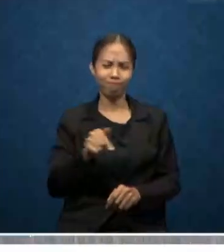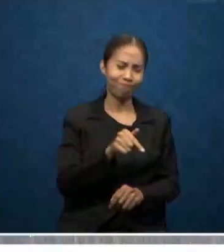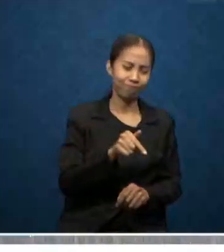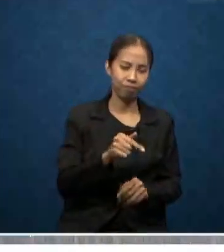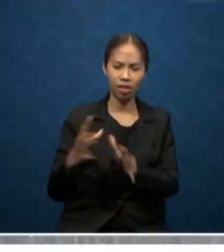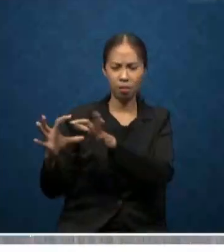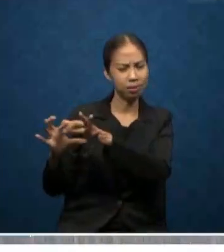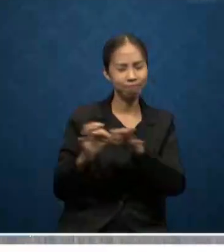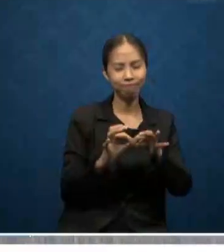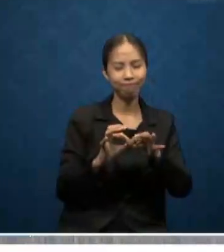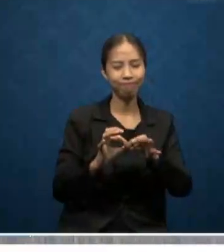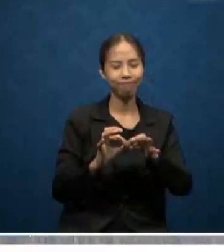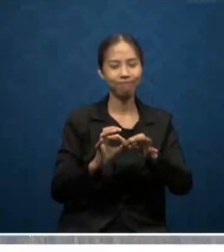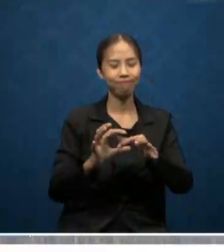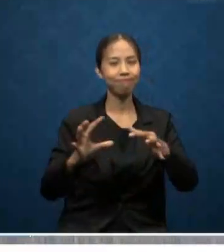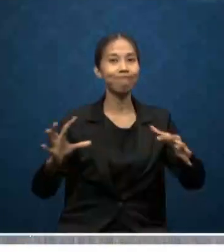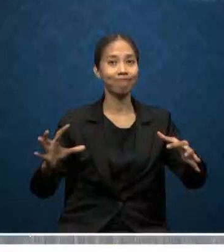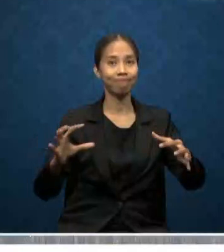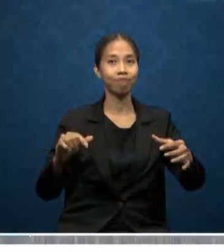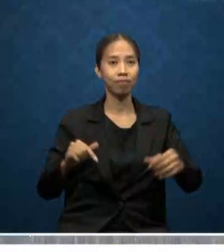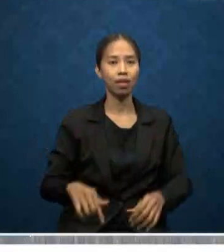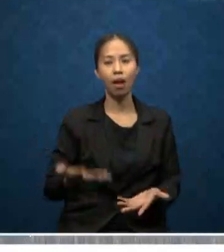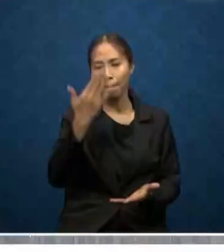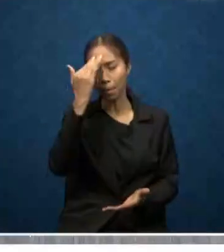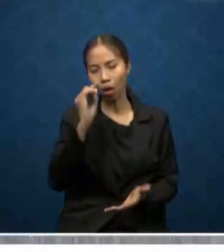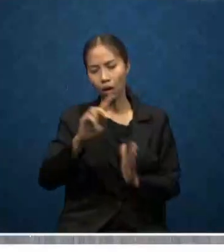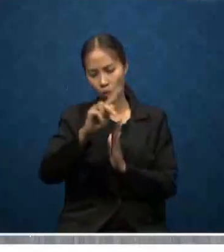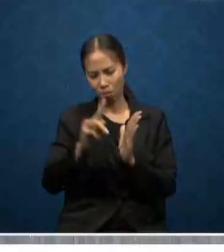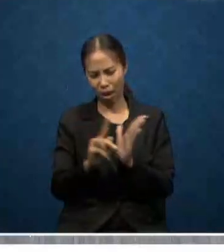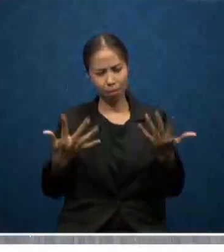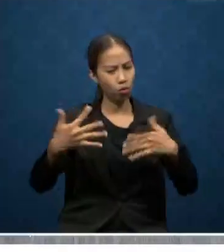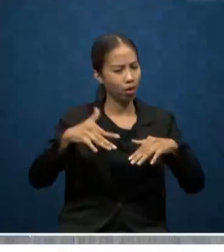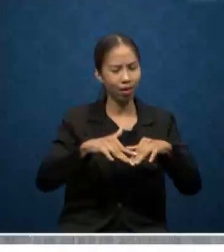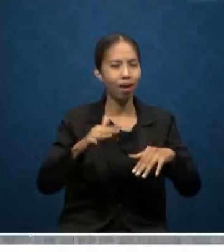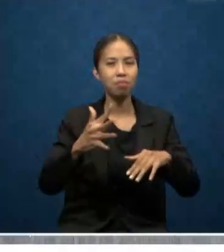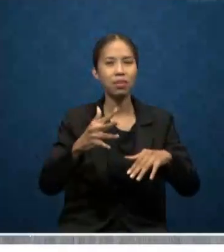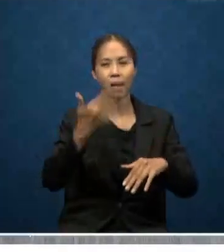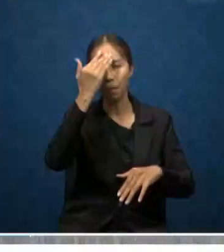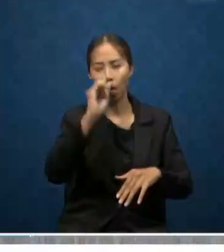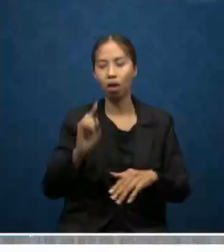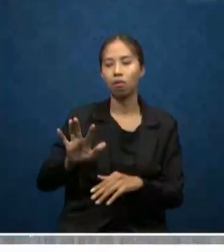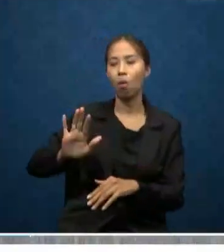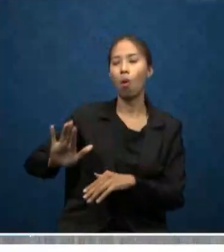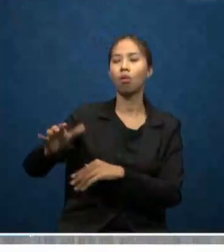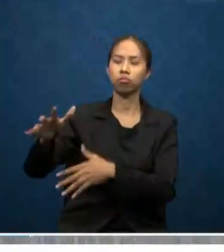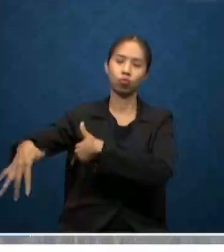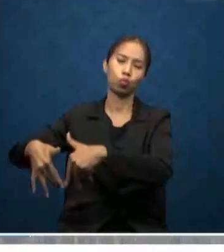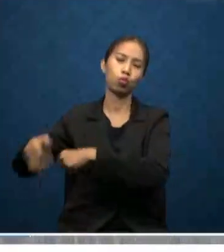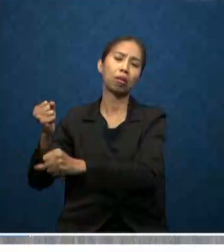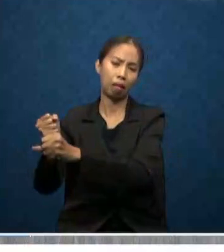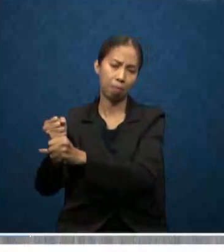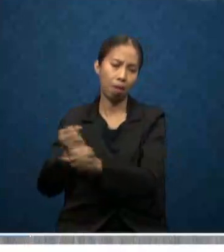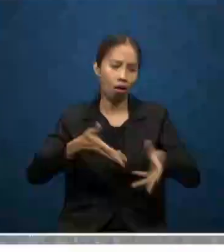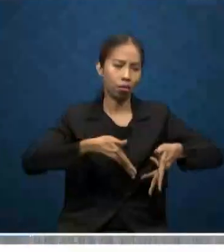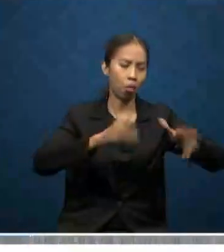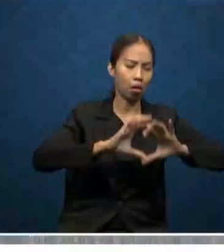การนะครับที่จะทำให้กฎหมายศักดิ์สิทธิ์ก็กลายเป็นว่าต่างคนต่างทำอันนี้ก็ฝากคณะกรรมการ